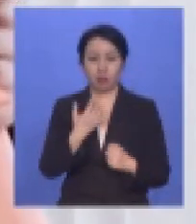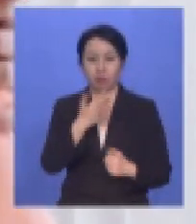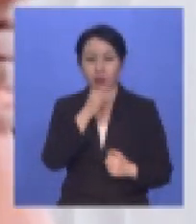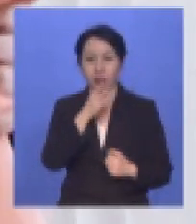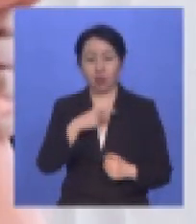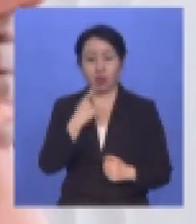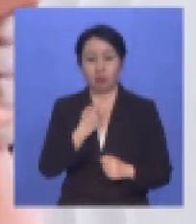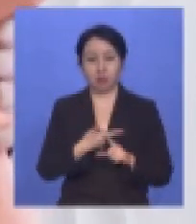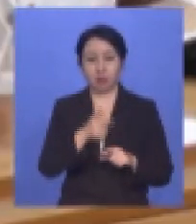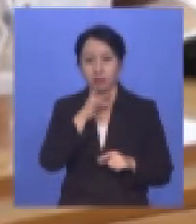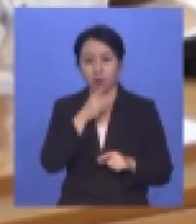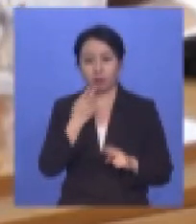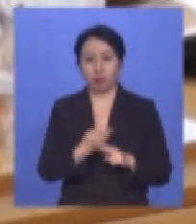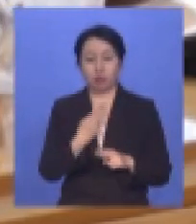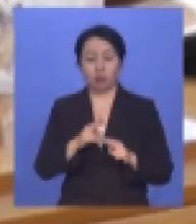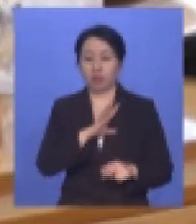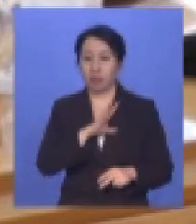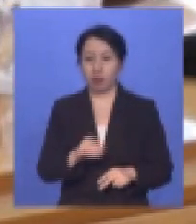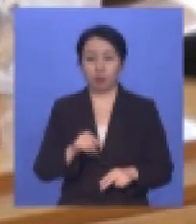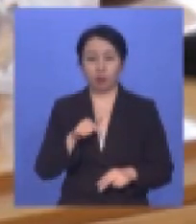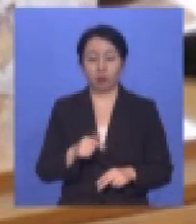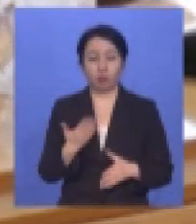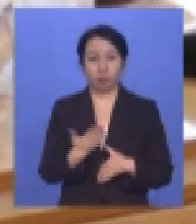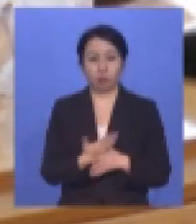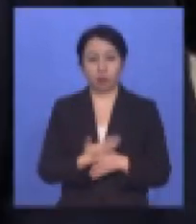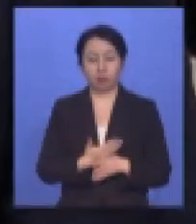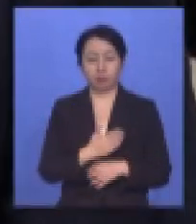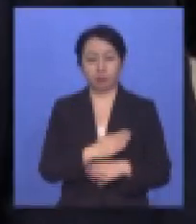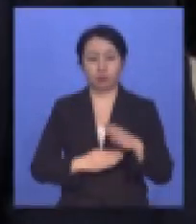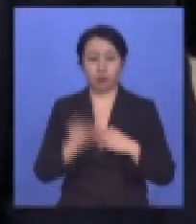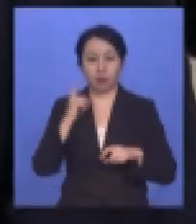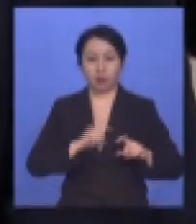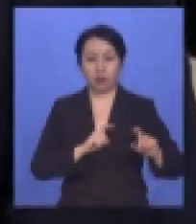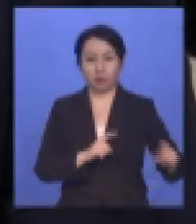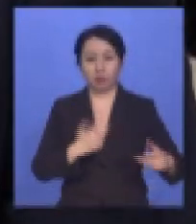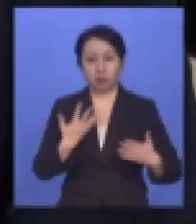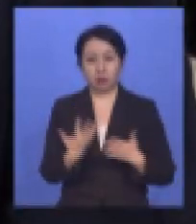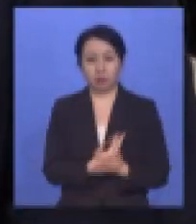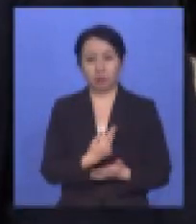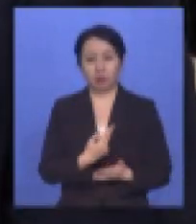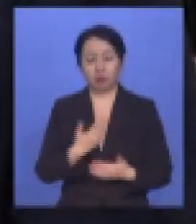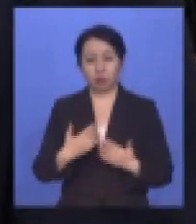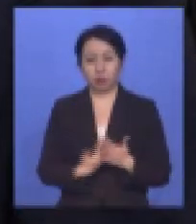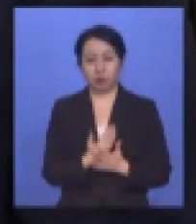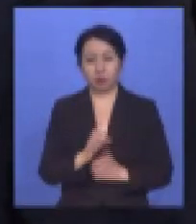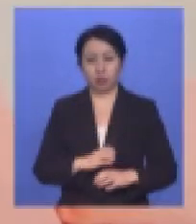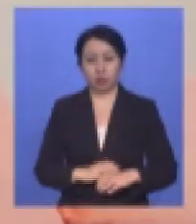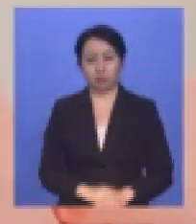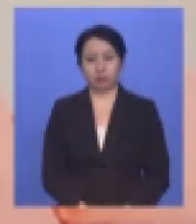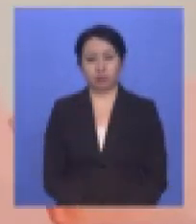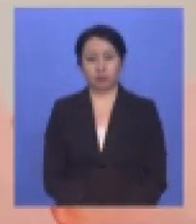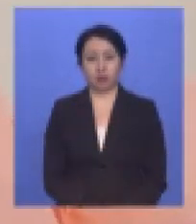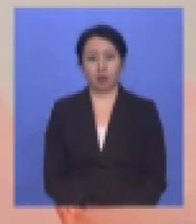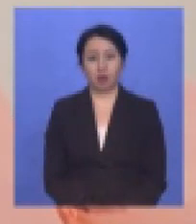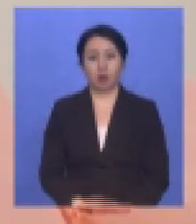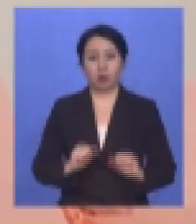5 лет. Говорит, за это время без трудностей не обошлось, но их, благодаря упорству пары легкоатлетов, они преодолевают, покоряя новые вершины.